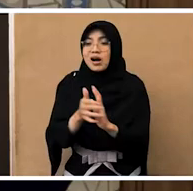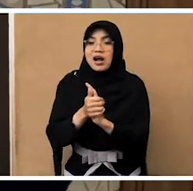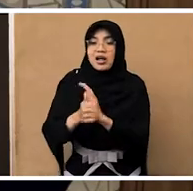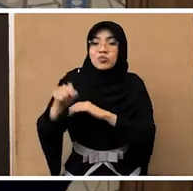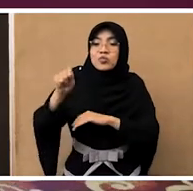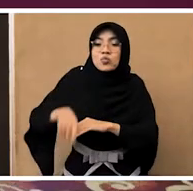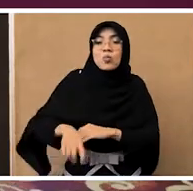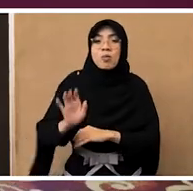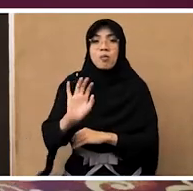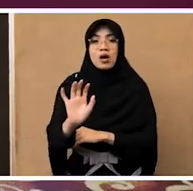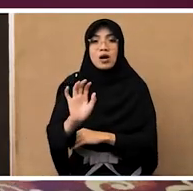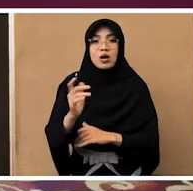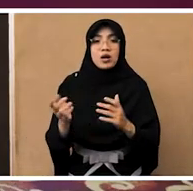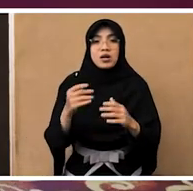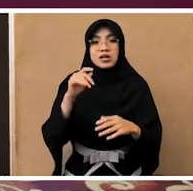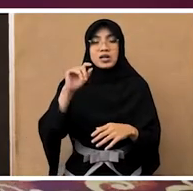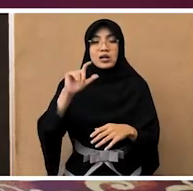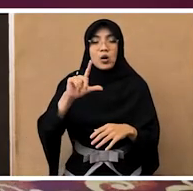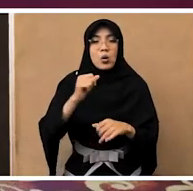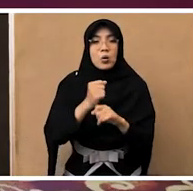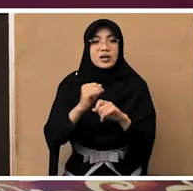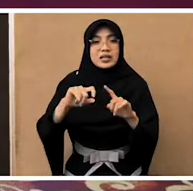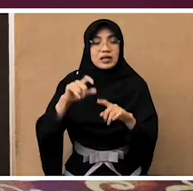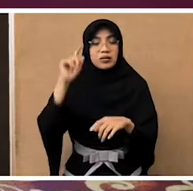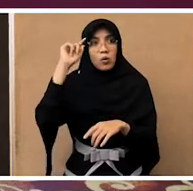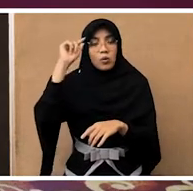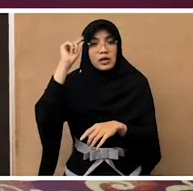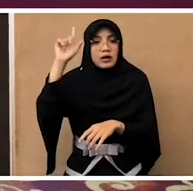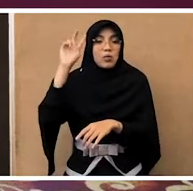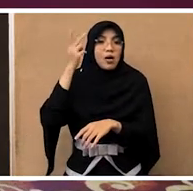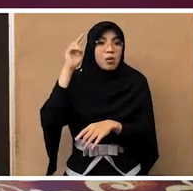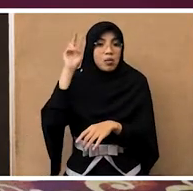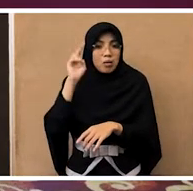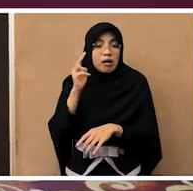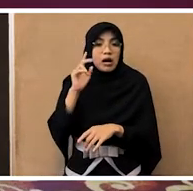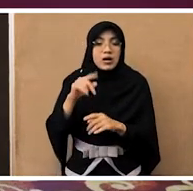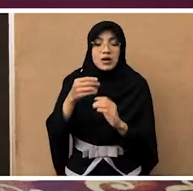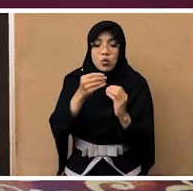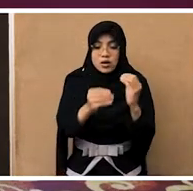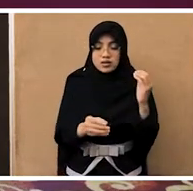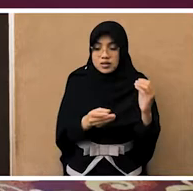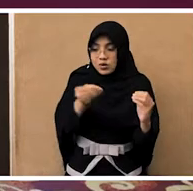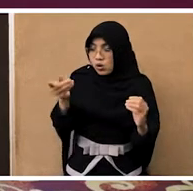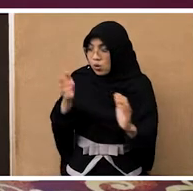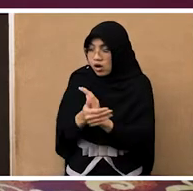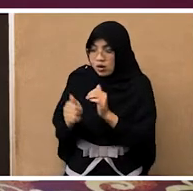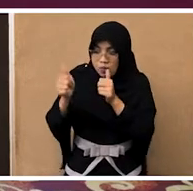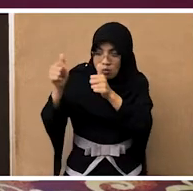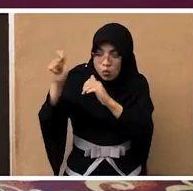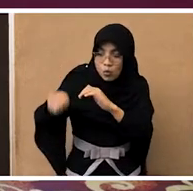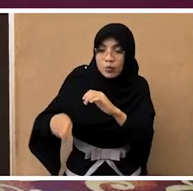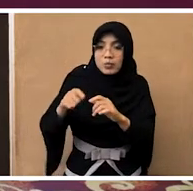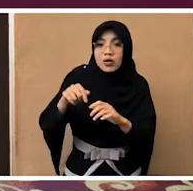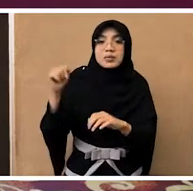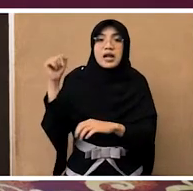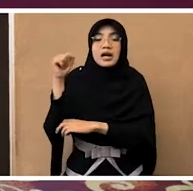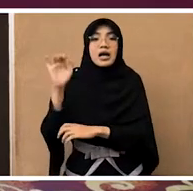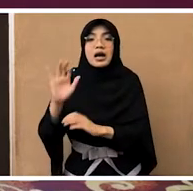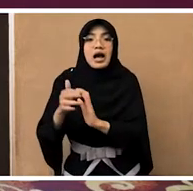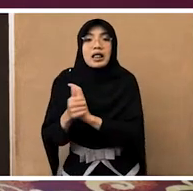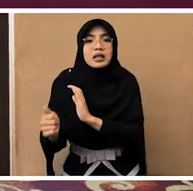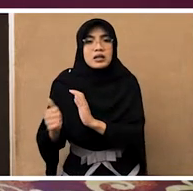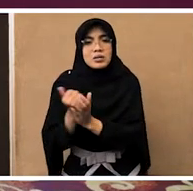selalu di balap bolak-balik logikanya ketika mau ketika dapat warisan dianggap cakap hukum ketika pidana